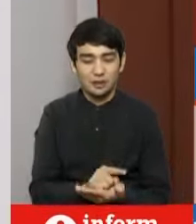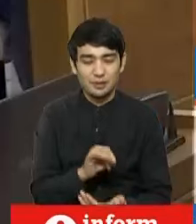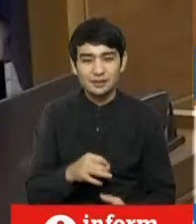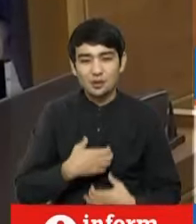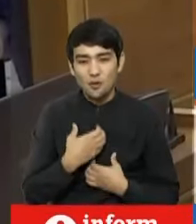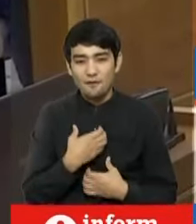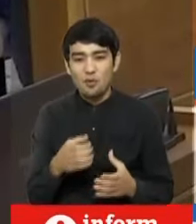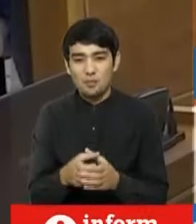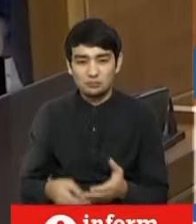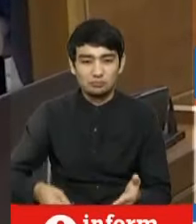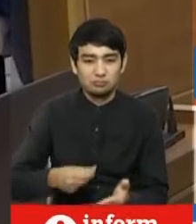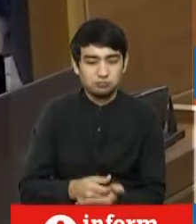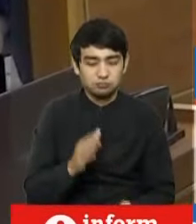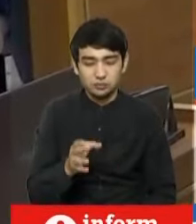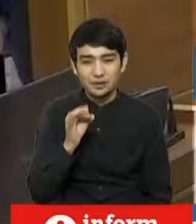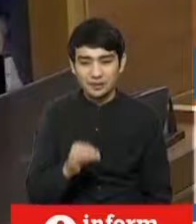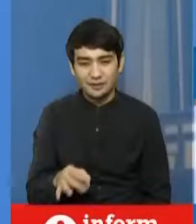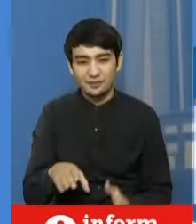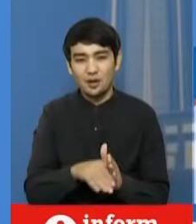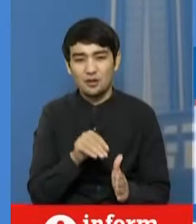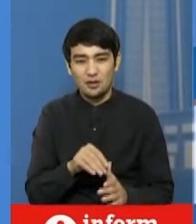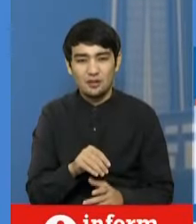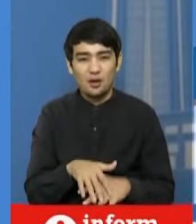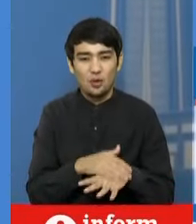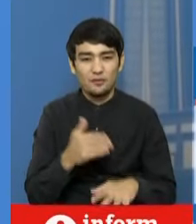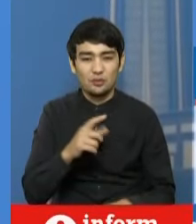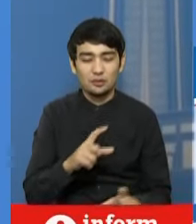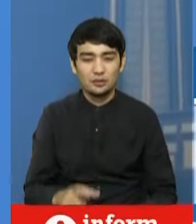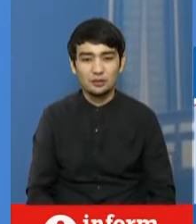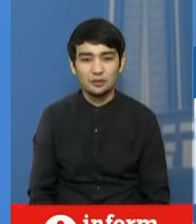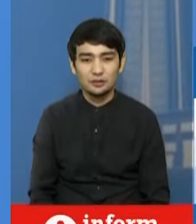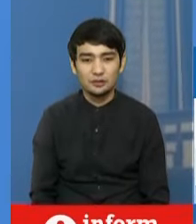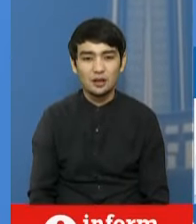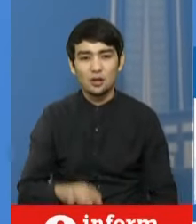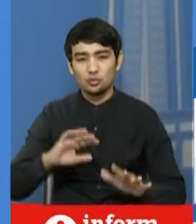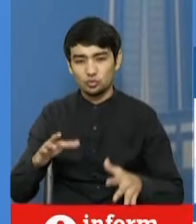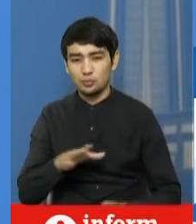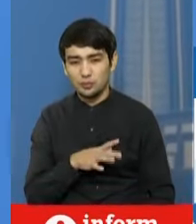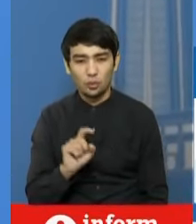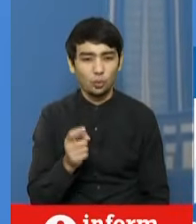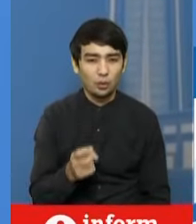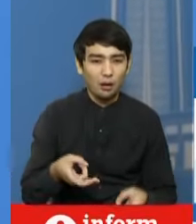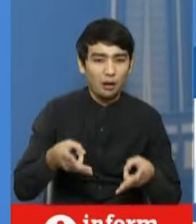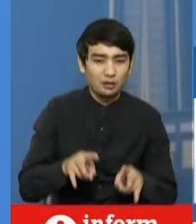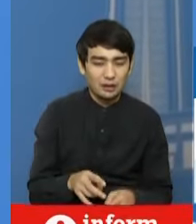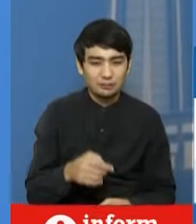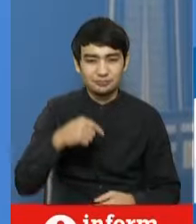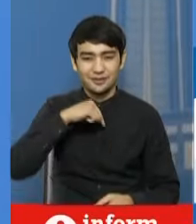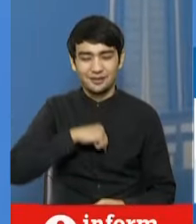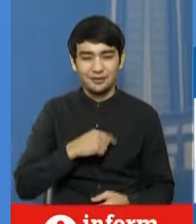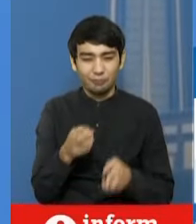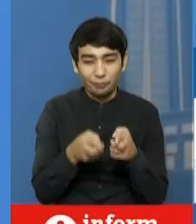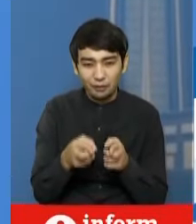компаний говорят народные избранники были случаи когда хирурги оставляли в теле пациента предметы